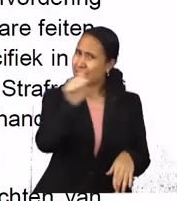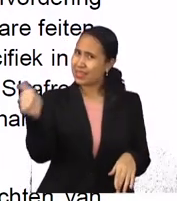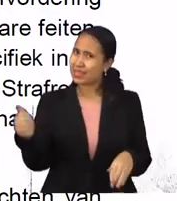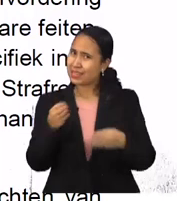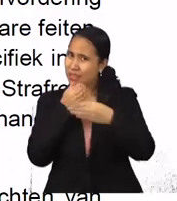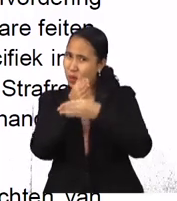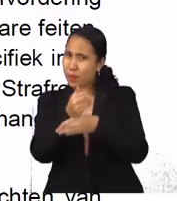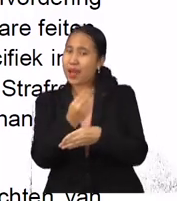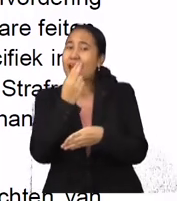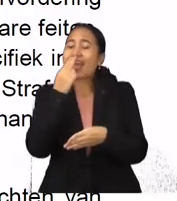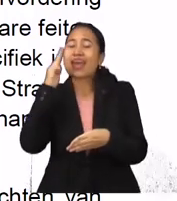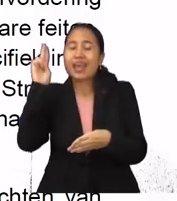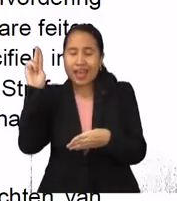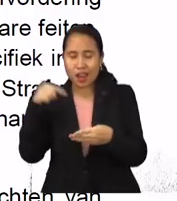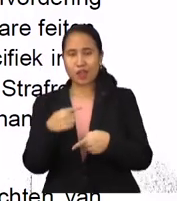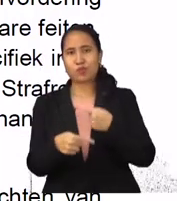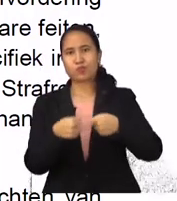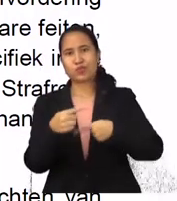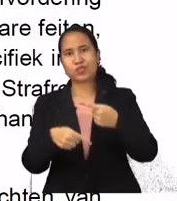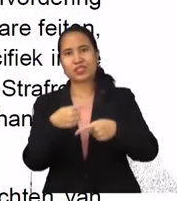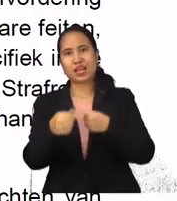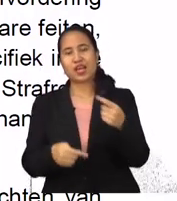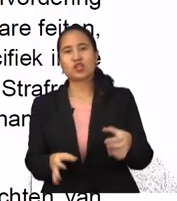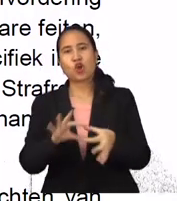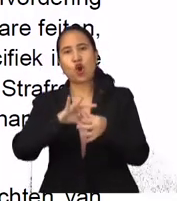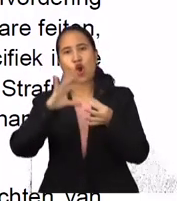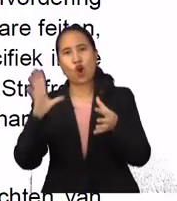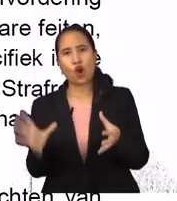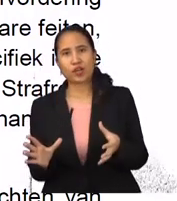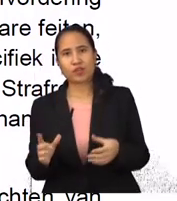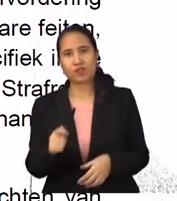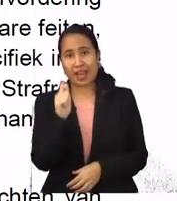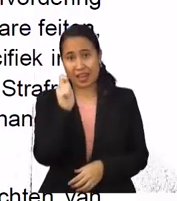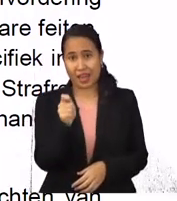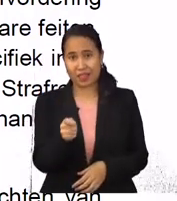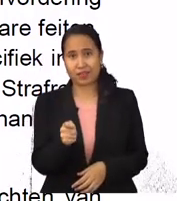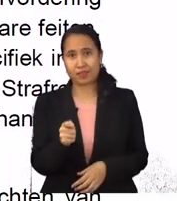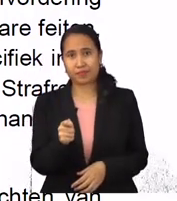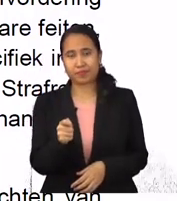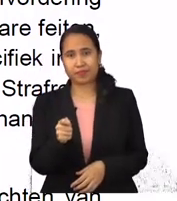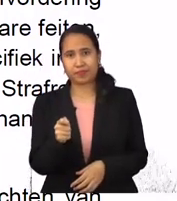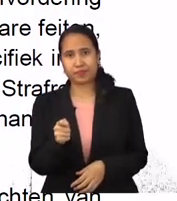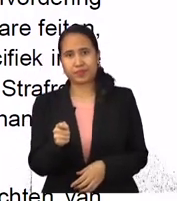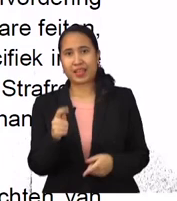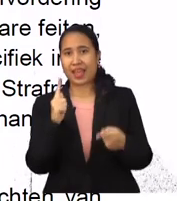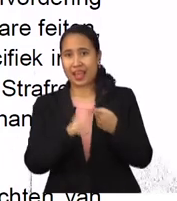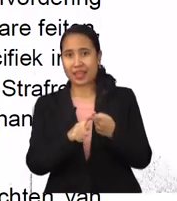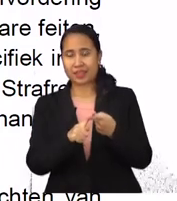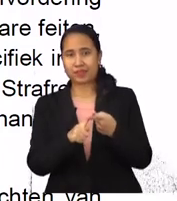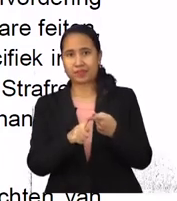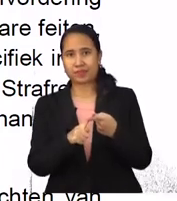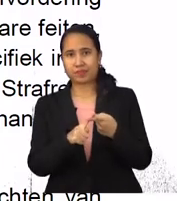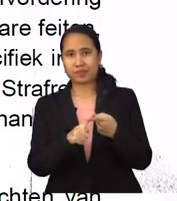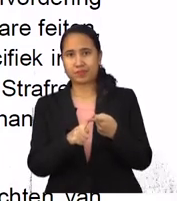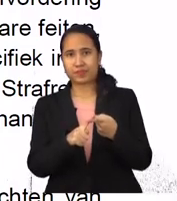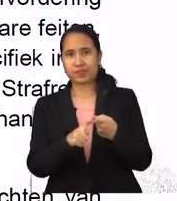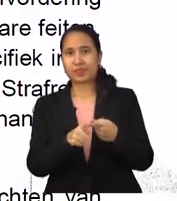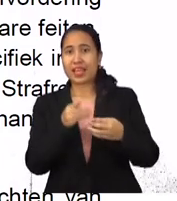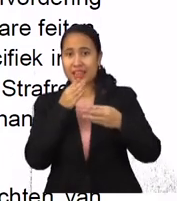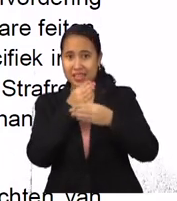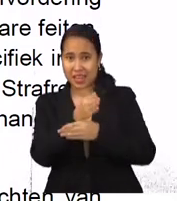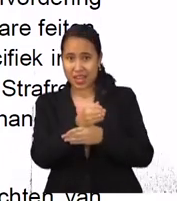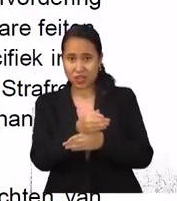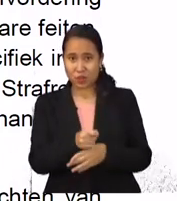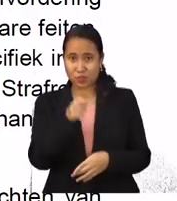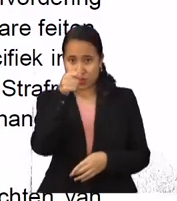op een eerlijk proces door een onafhankelijke en onpartijdige rechter en eveneens het recht op toegang